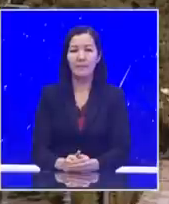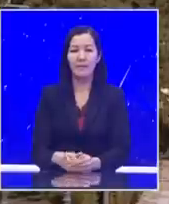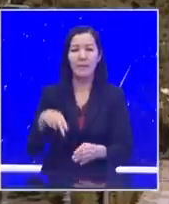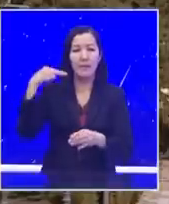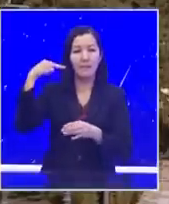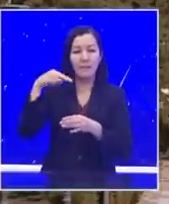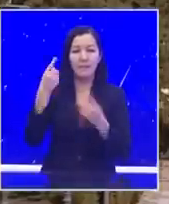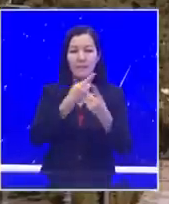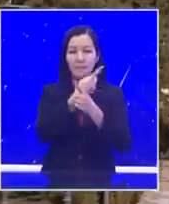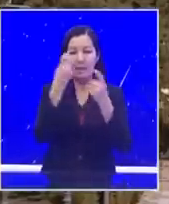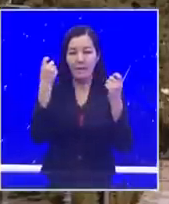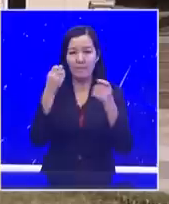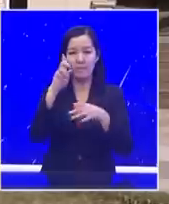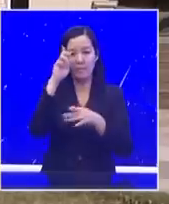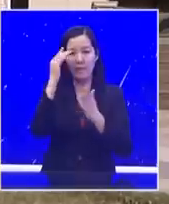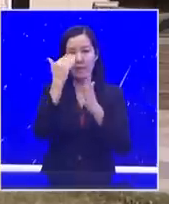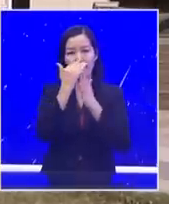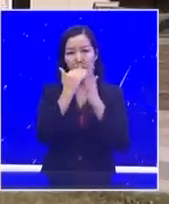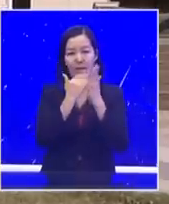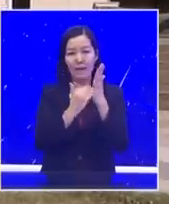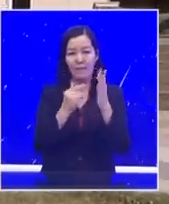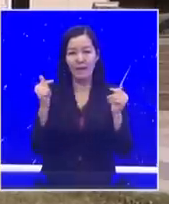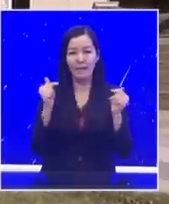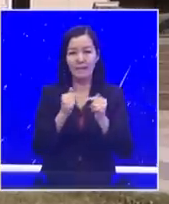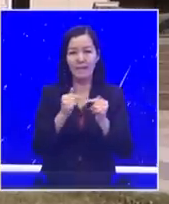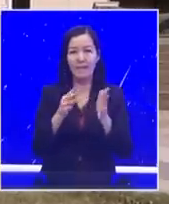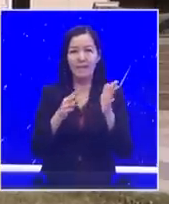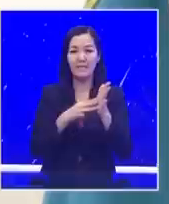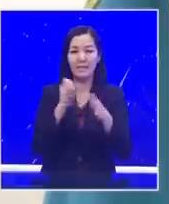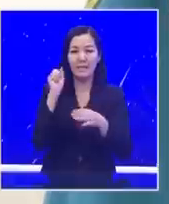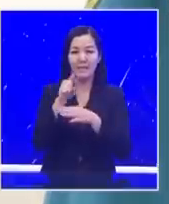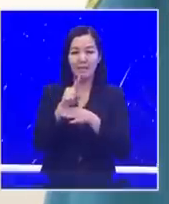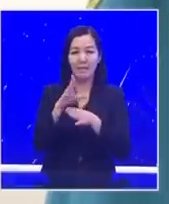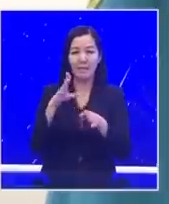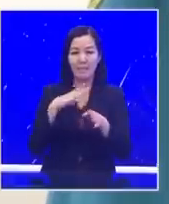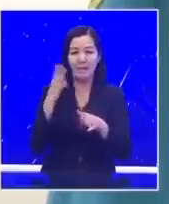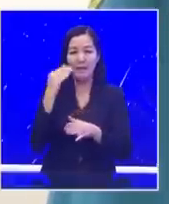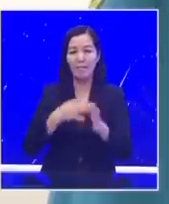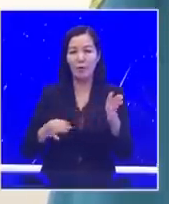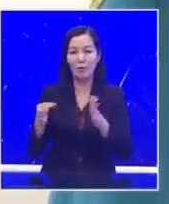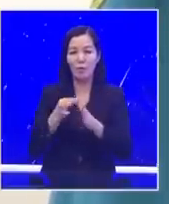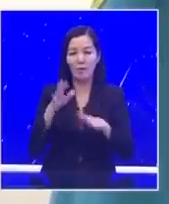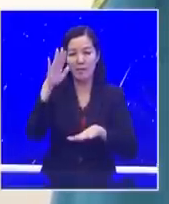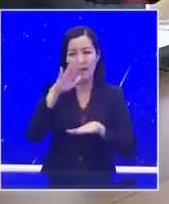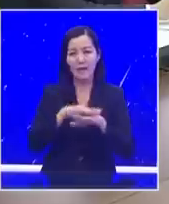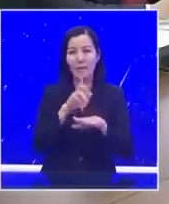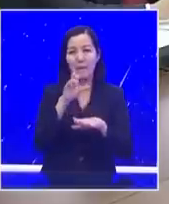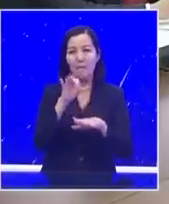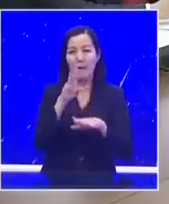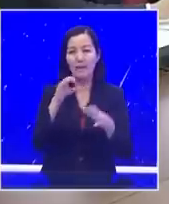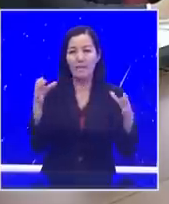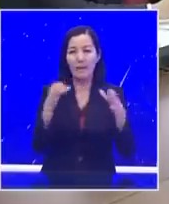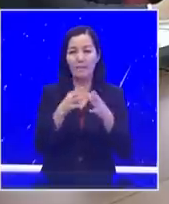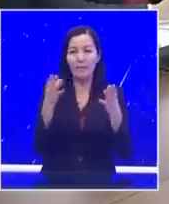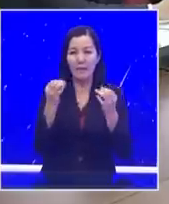Президент мәлімдемесі мемлекеттік бағдарламаға пара-пар үкіметке 8 түрлі міндет жүктелді. Алматы облысының әкімі Амандық Баталов командасына